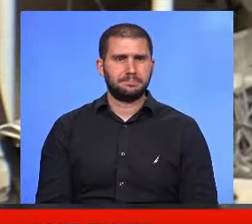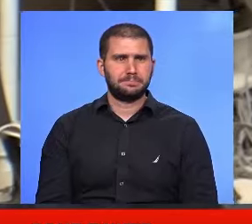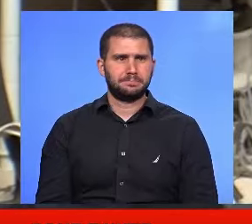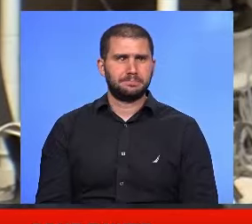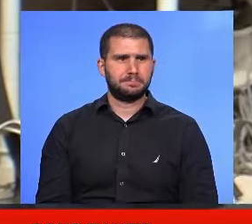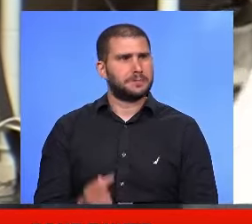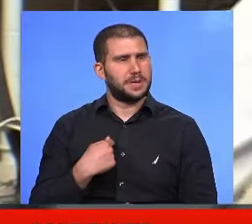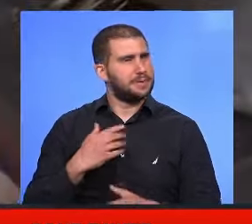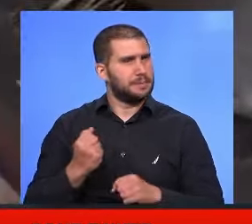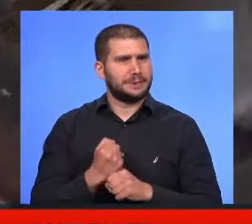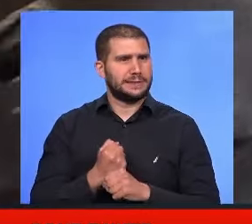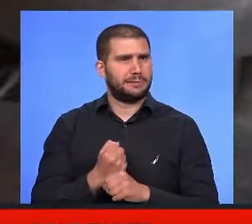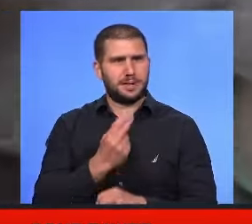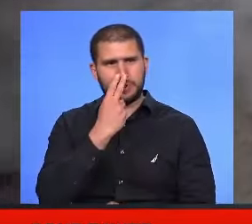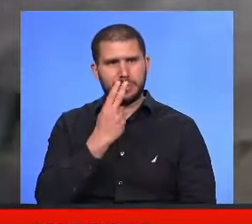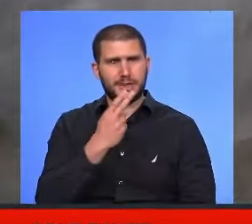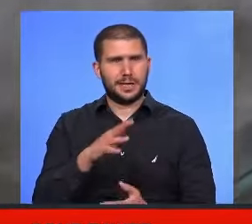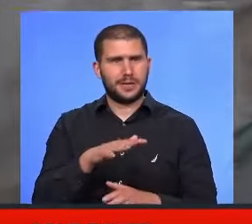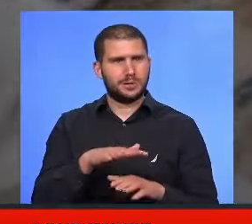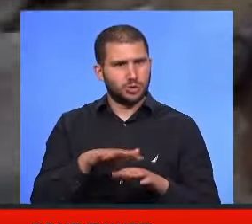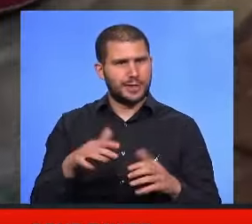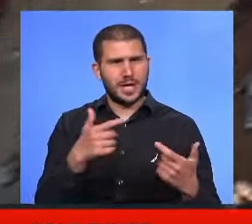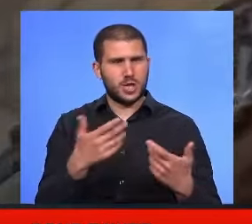ואני במשימה, תראה, זה שטח אש,